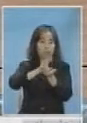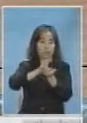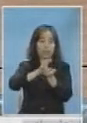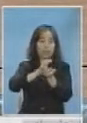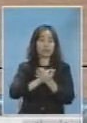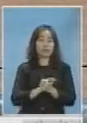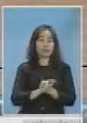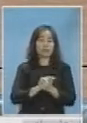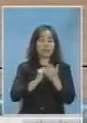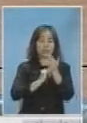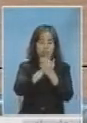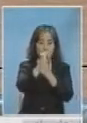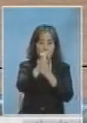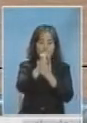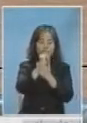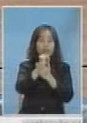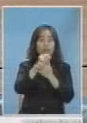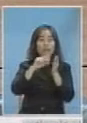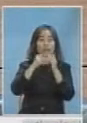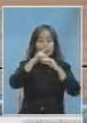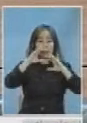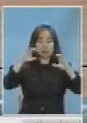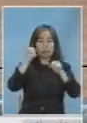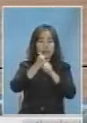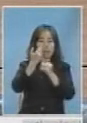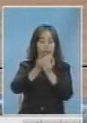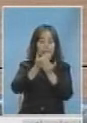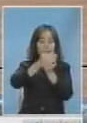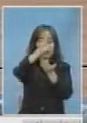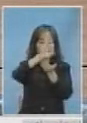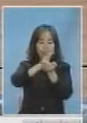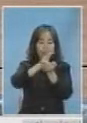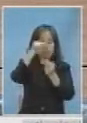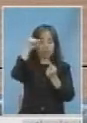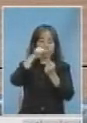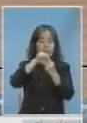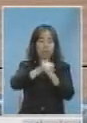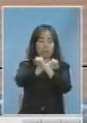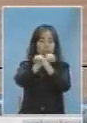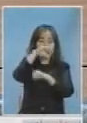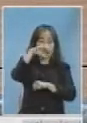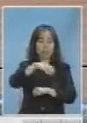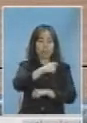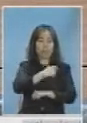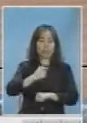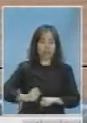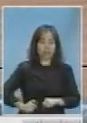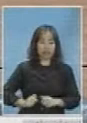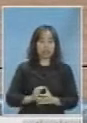ว่าถูกแล้วชอบแล้วที่รัฐบาลจะตั้งงบประมาณในส่วนนี้ไว้แต่ 12,000 กว่าล้าน